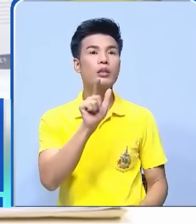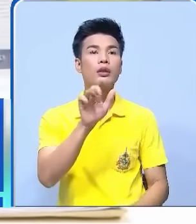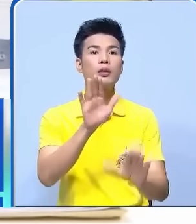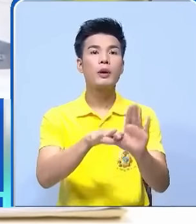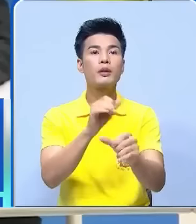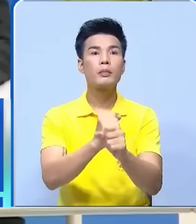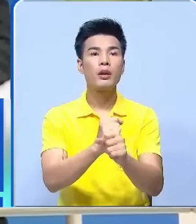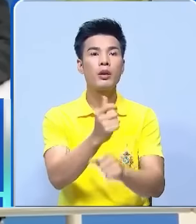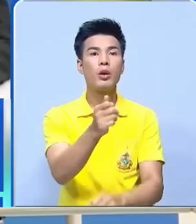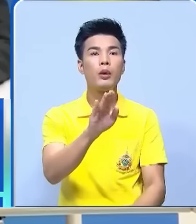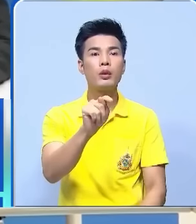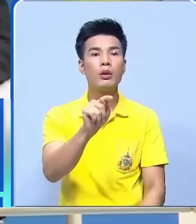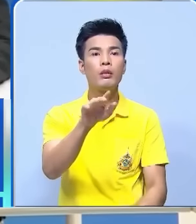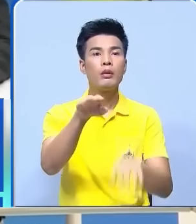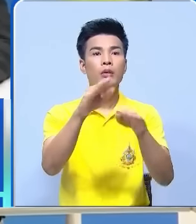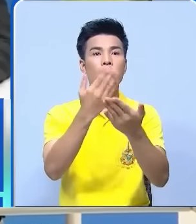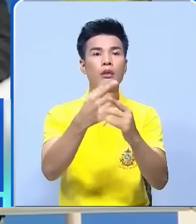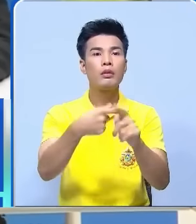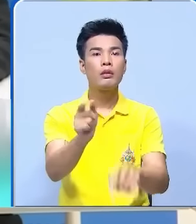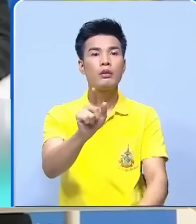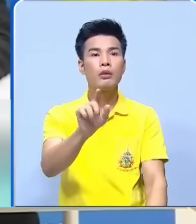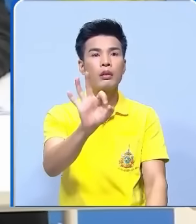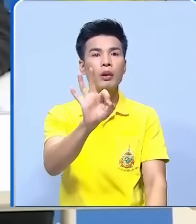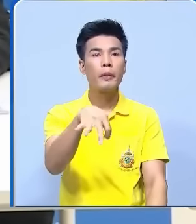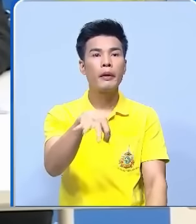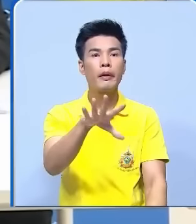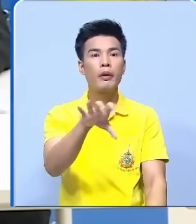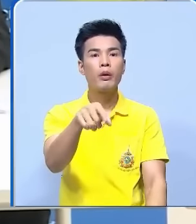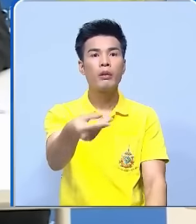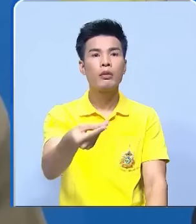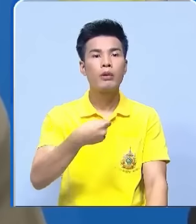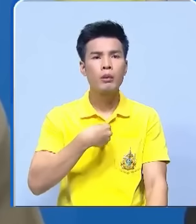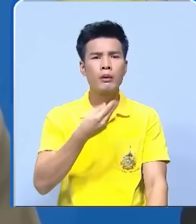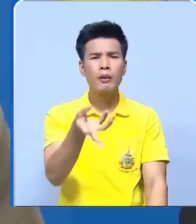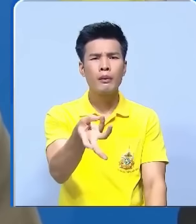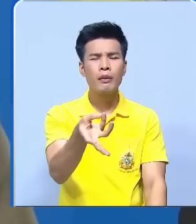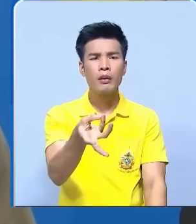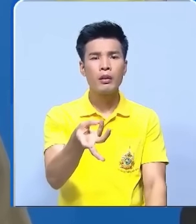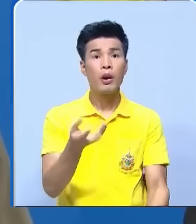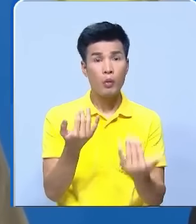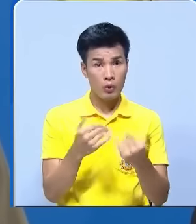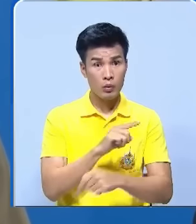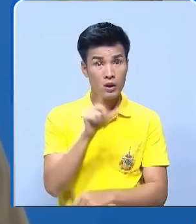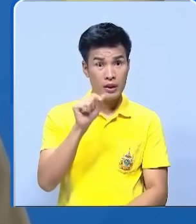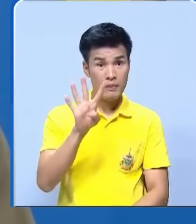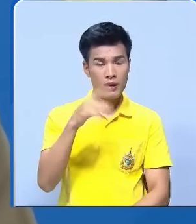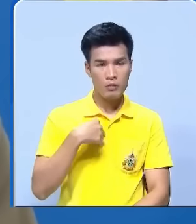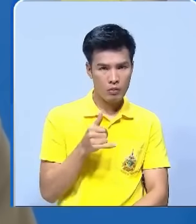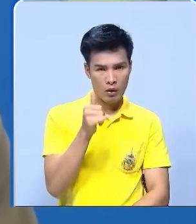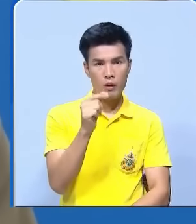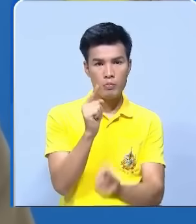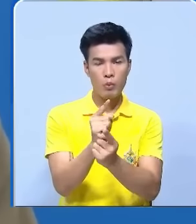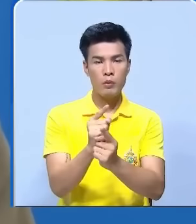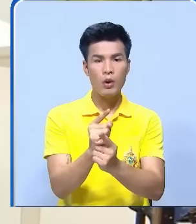เงินเดือนก็น้อยลงเสียโอกาสโดยเดี๋ยววันนี้ค่ะ24กันยายนผู้เสียหายจะเข้าพบรัฐมนตรีว่าการกระทรวงยุติธรรมเ